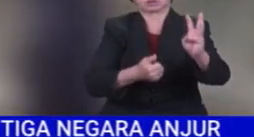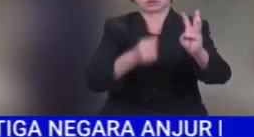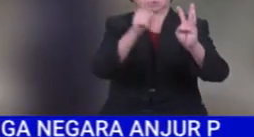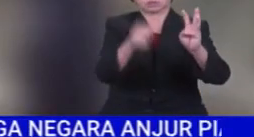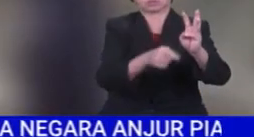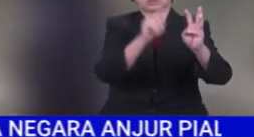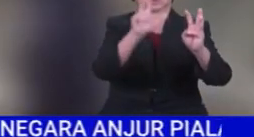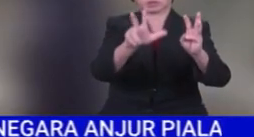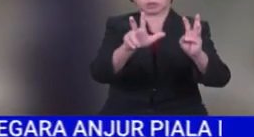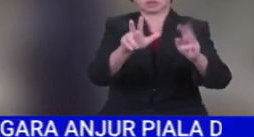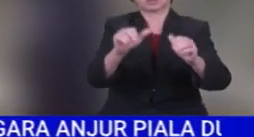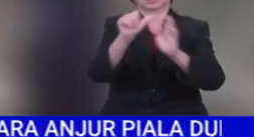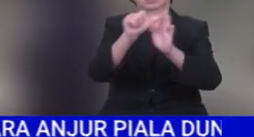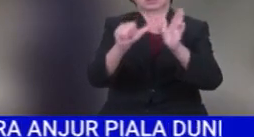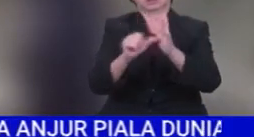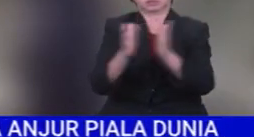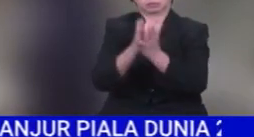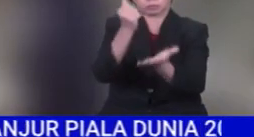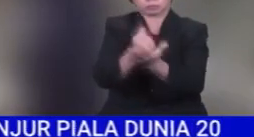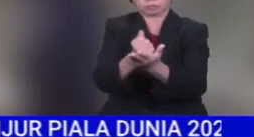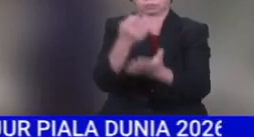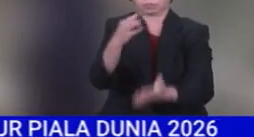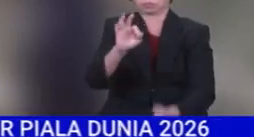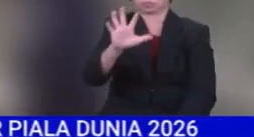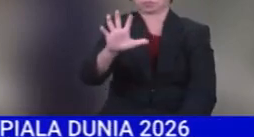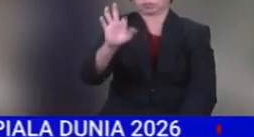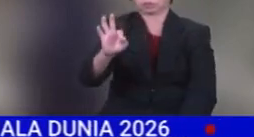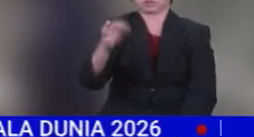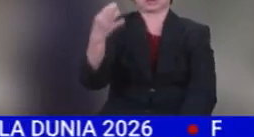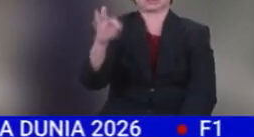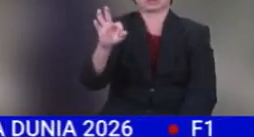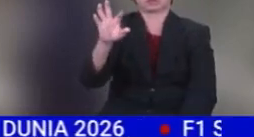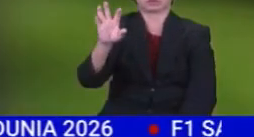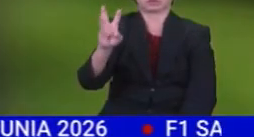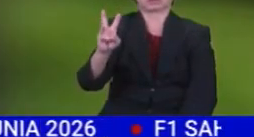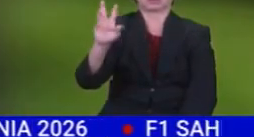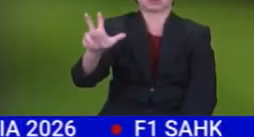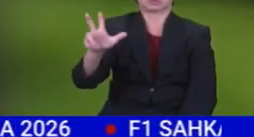63 Alta imigresen 1959 1963